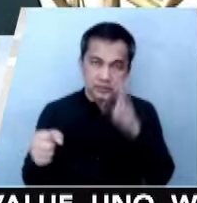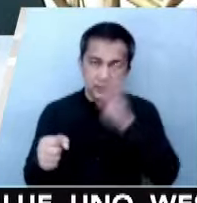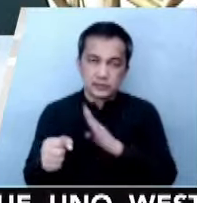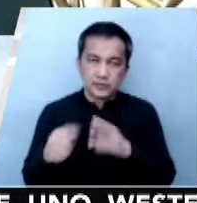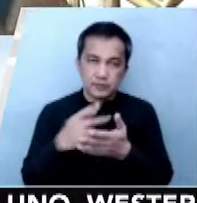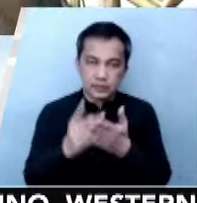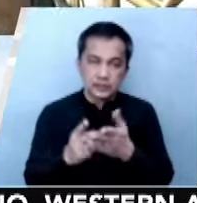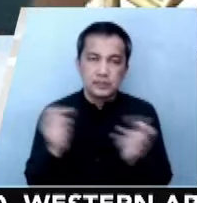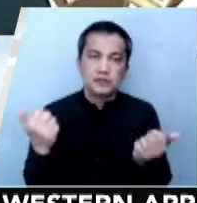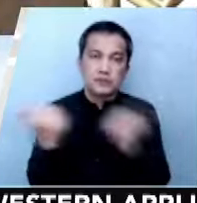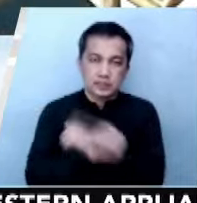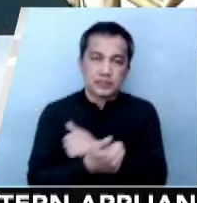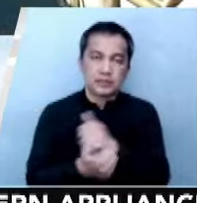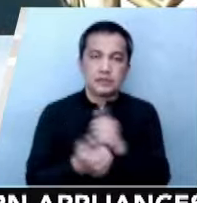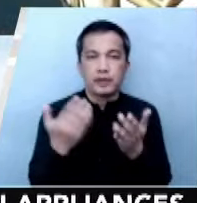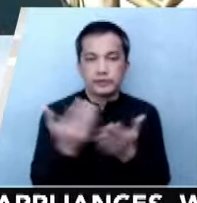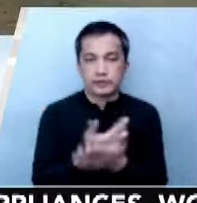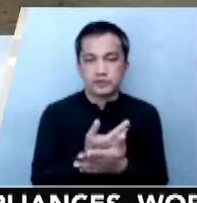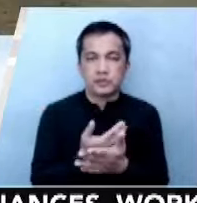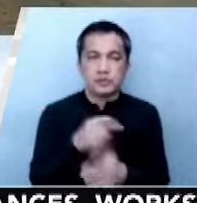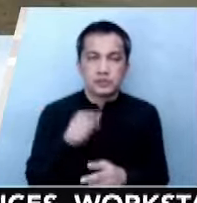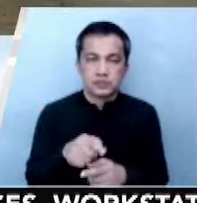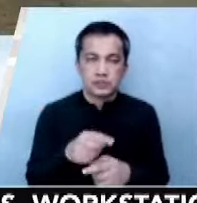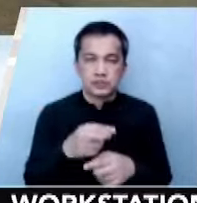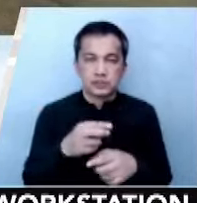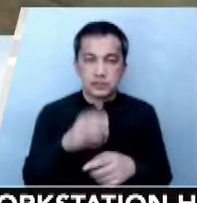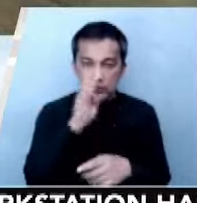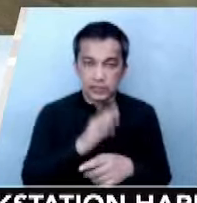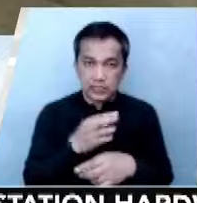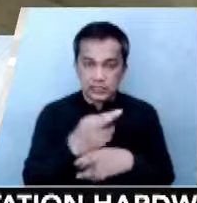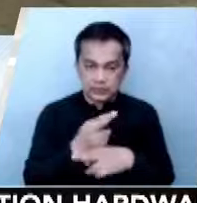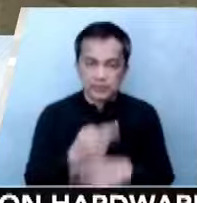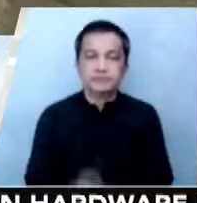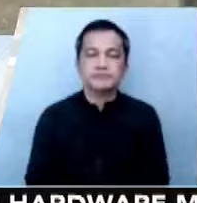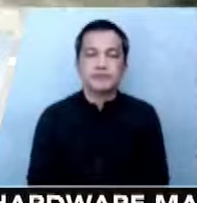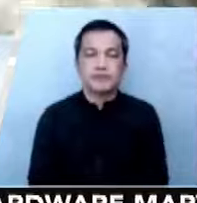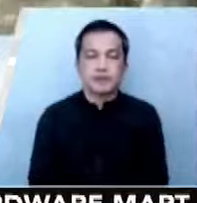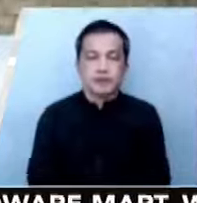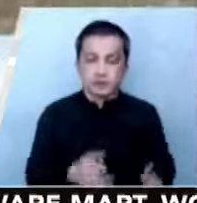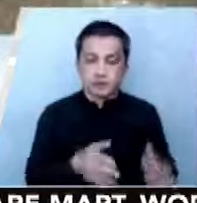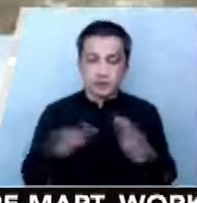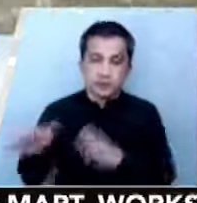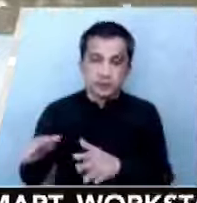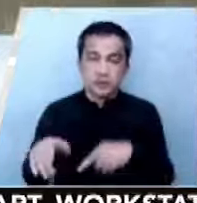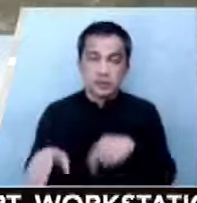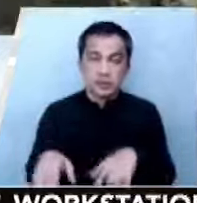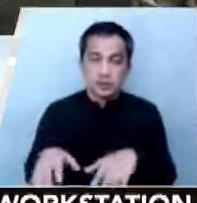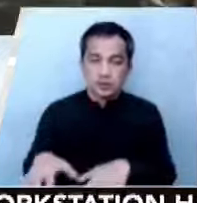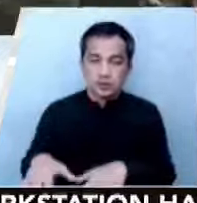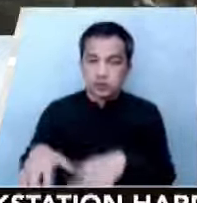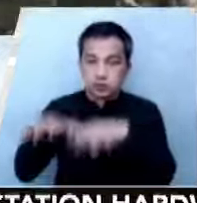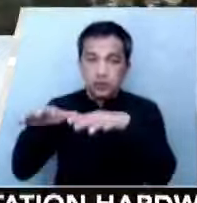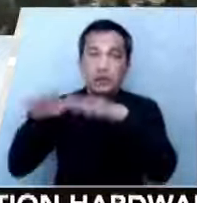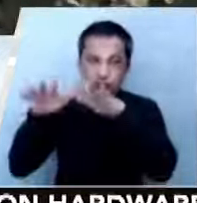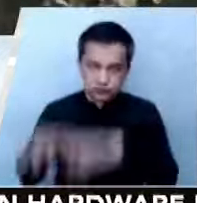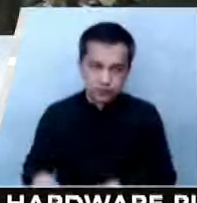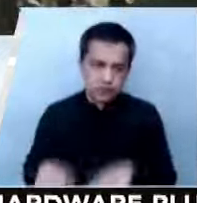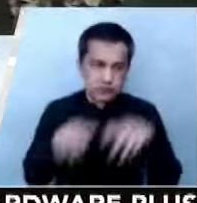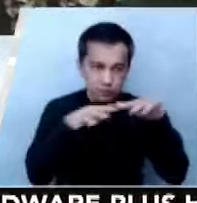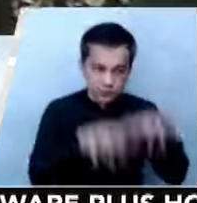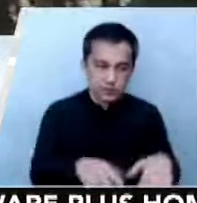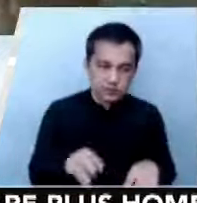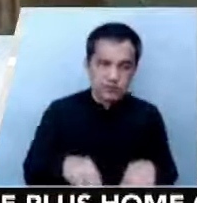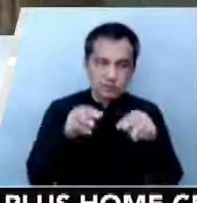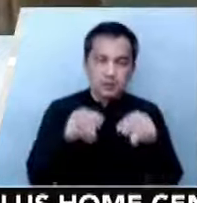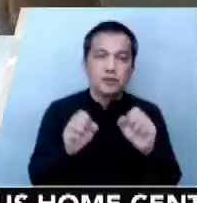yung bago at yung na-damage i-repair. Samantala, humupa na ang baha sa halos lahat ng lugar sa Malabon kaya posible raw magkapasok na